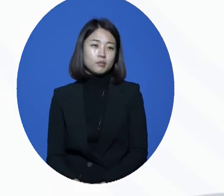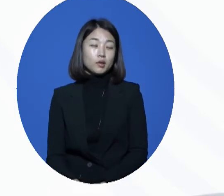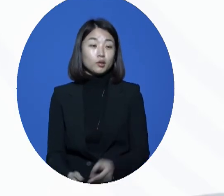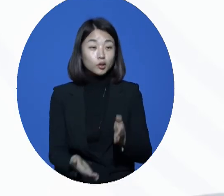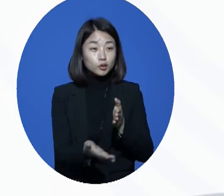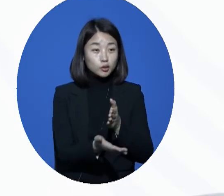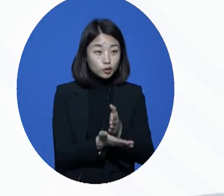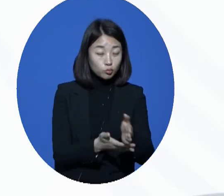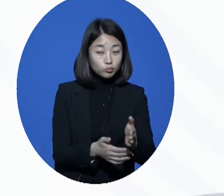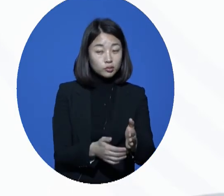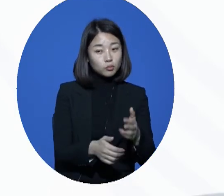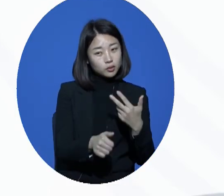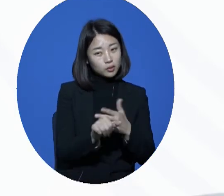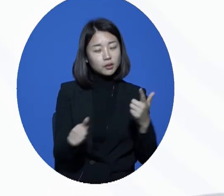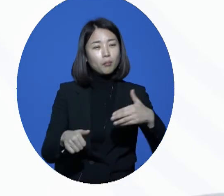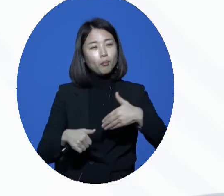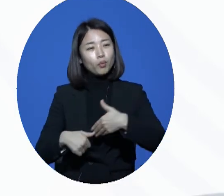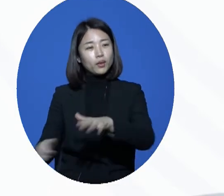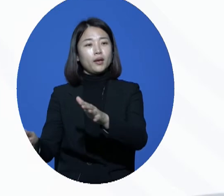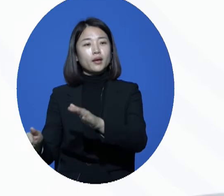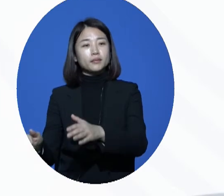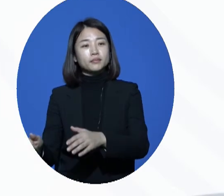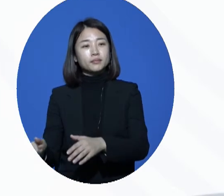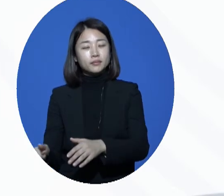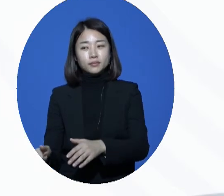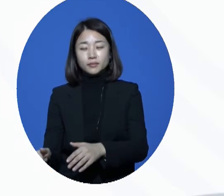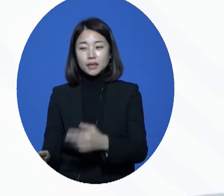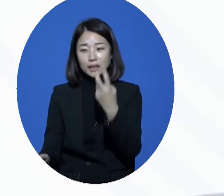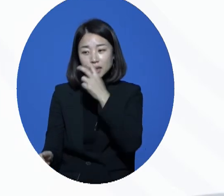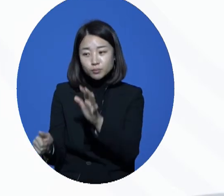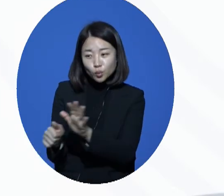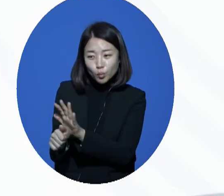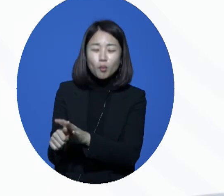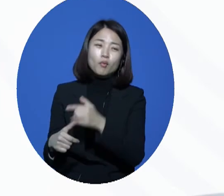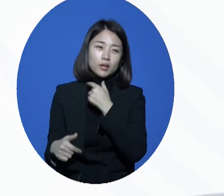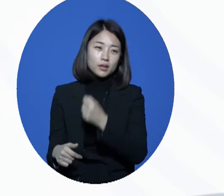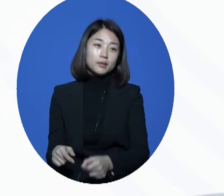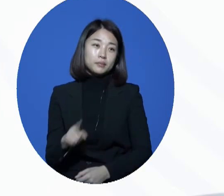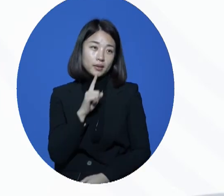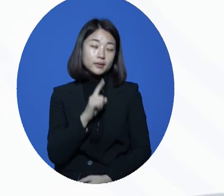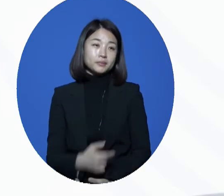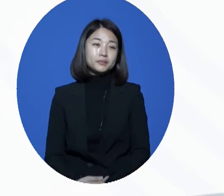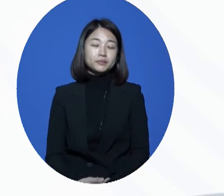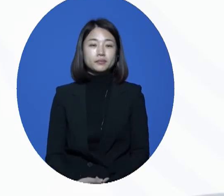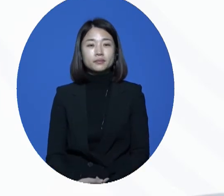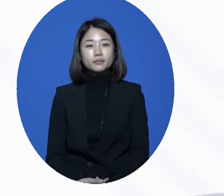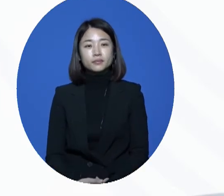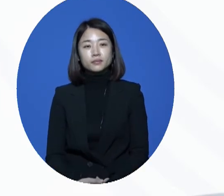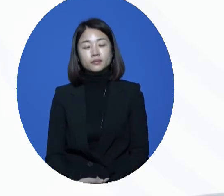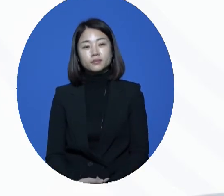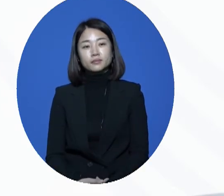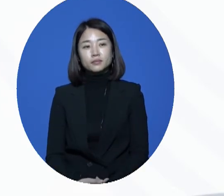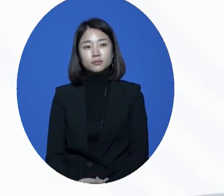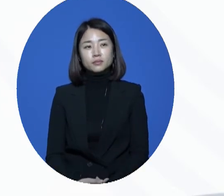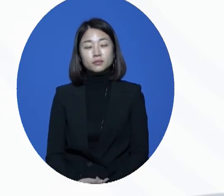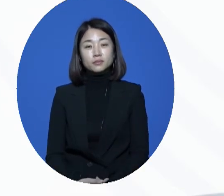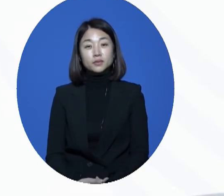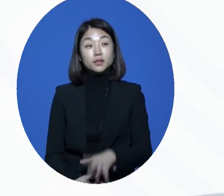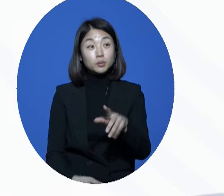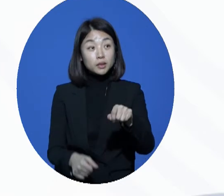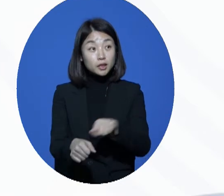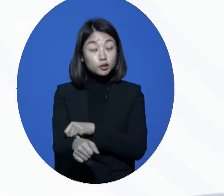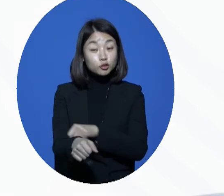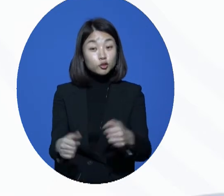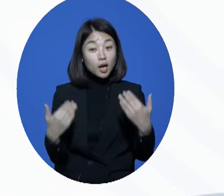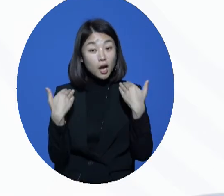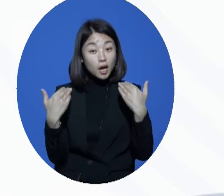배치된 긴급 돌봄 교실을 원한다고 요구하셨습니다. 다음은 지금